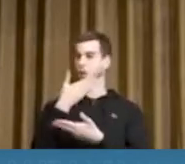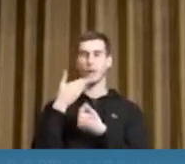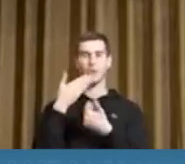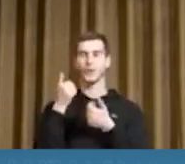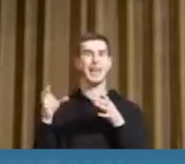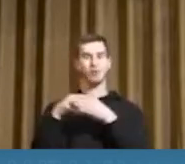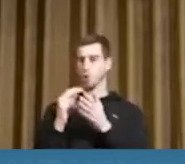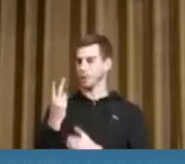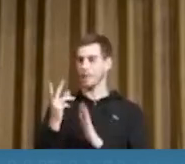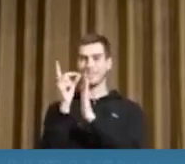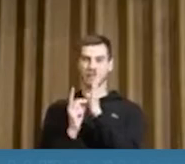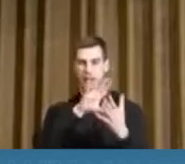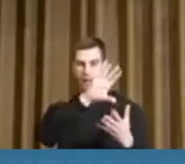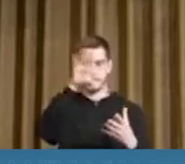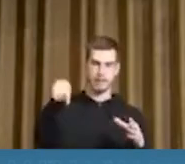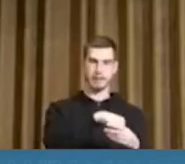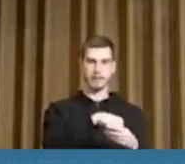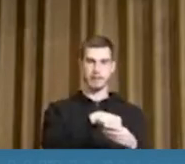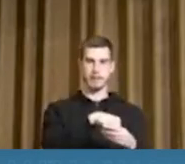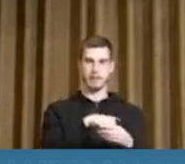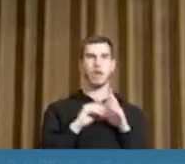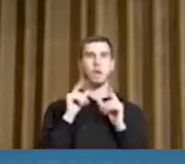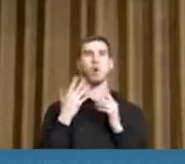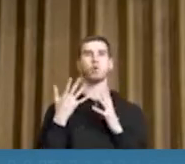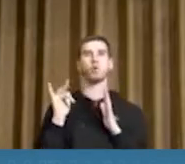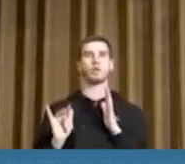2 hinzugezogen. Das ist die Initialbefragung bei der